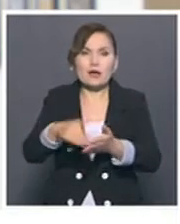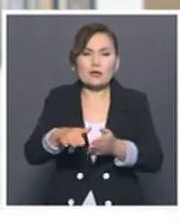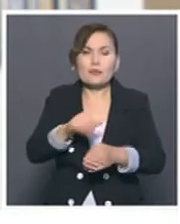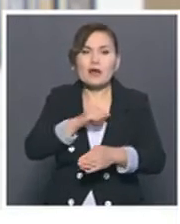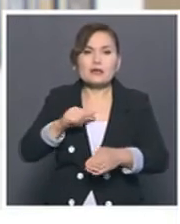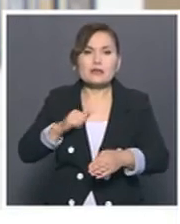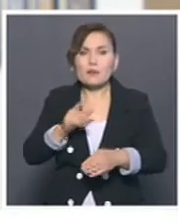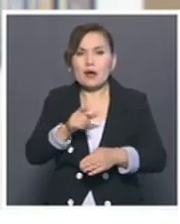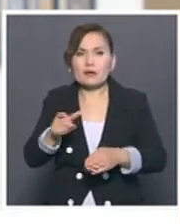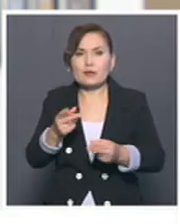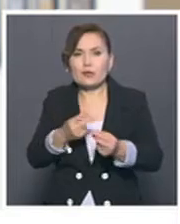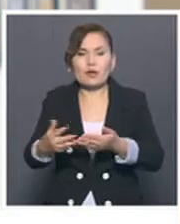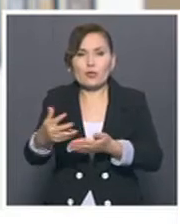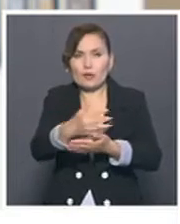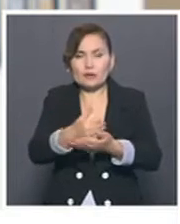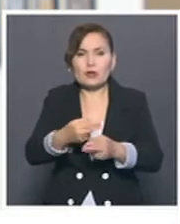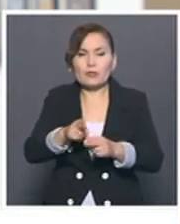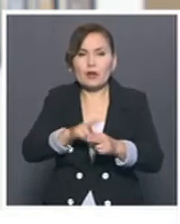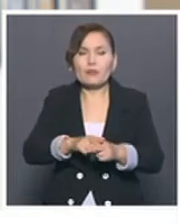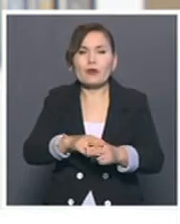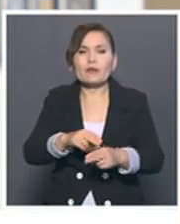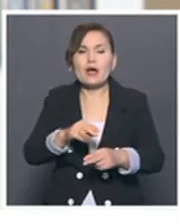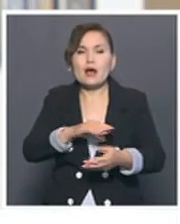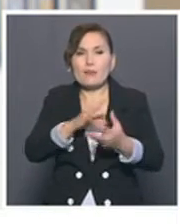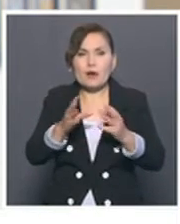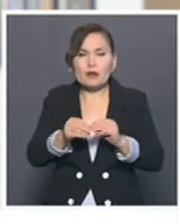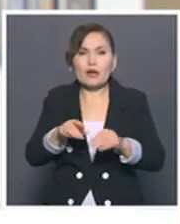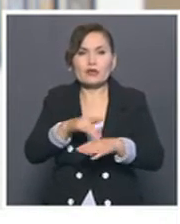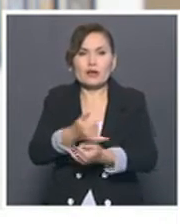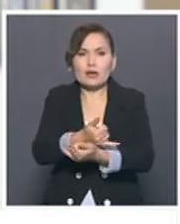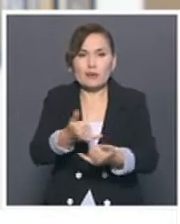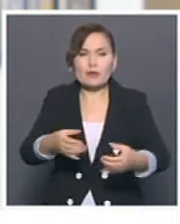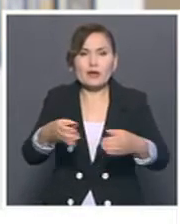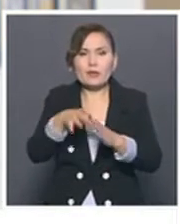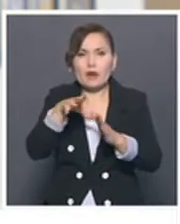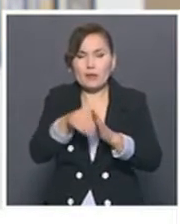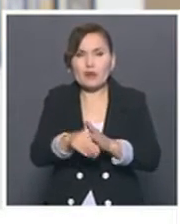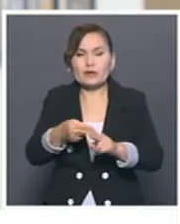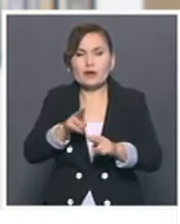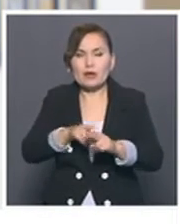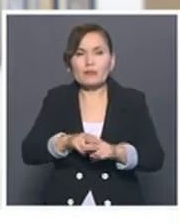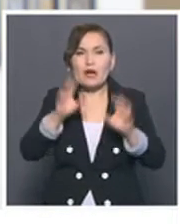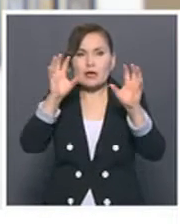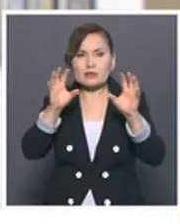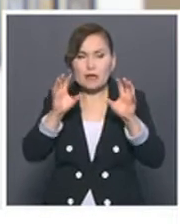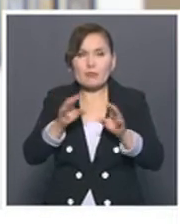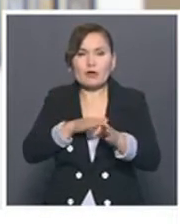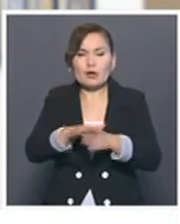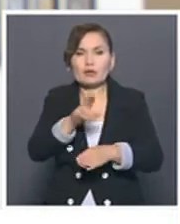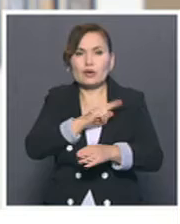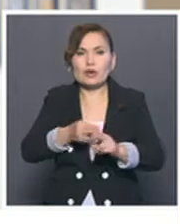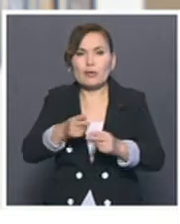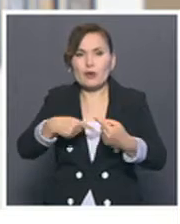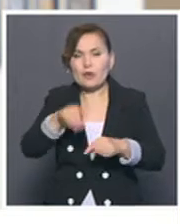кіріседі. Еңбек үшін жалақы алады. Жиналған қаражатқа сервистік қызмет көрсету компанияларын жалдап, заңды жұмыс істейді. Қазір бұндай